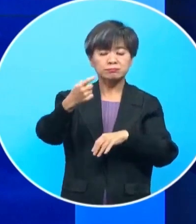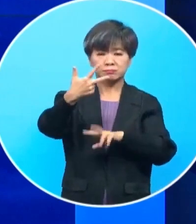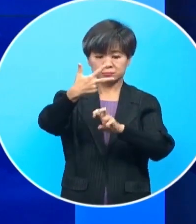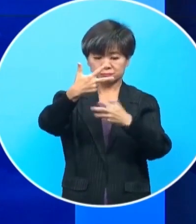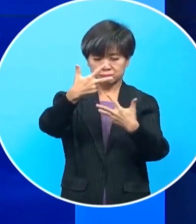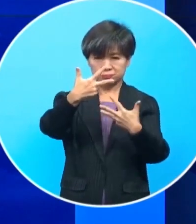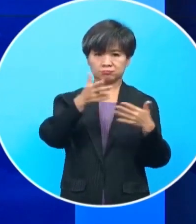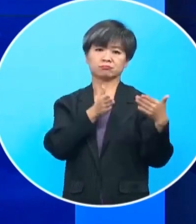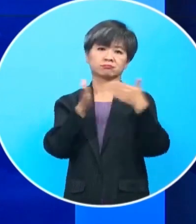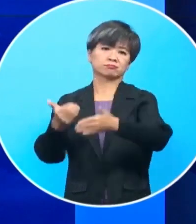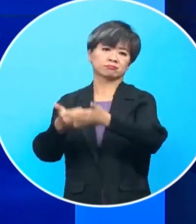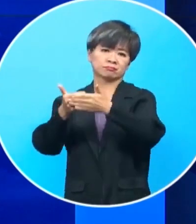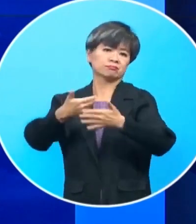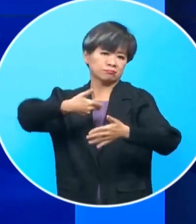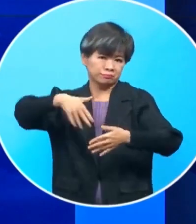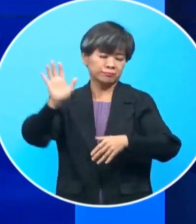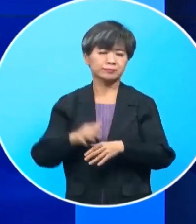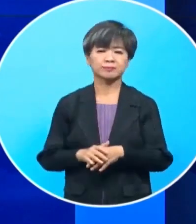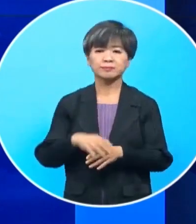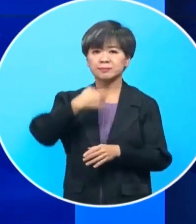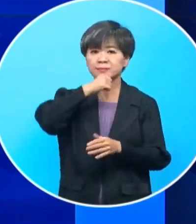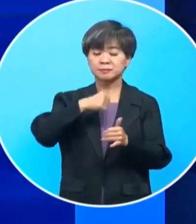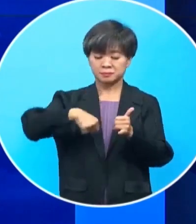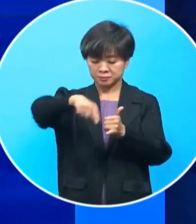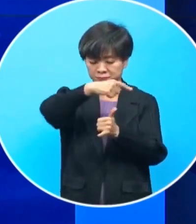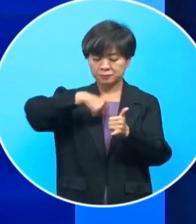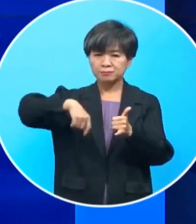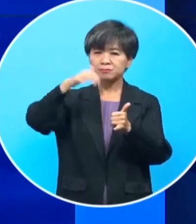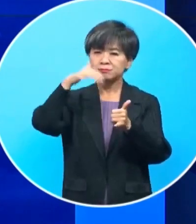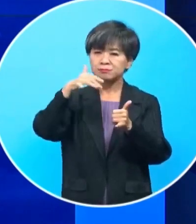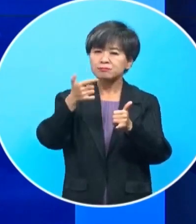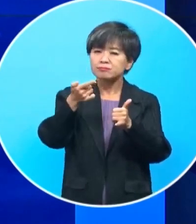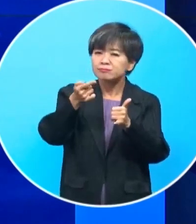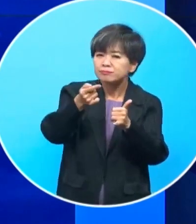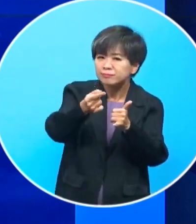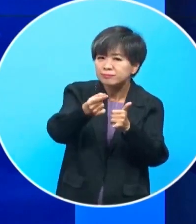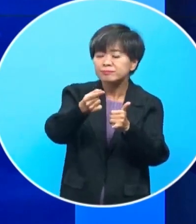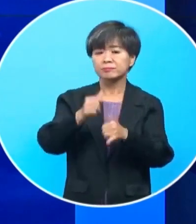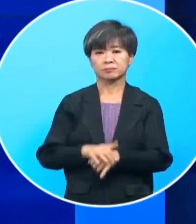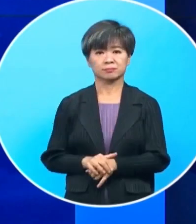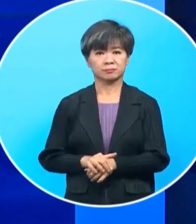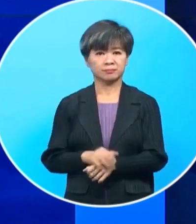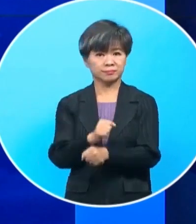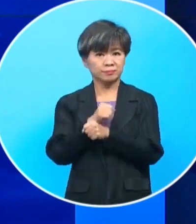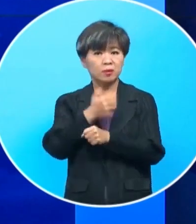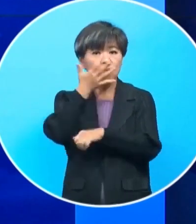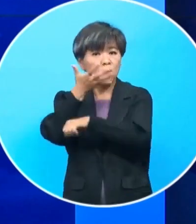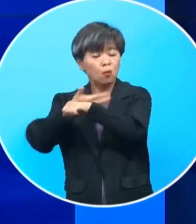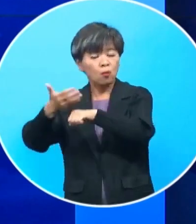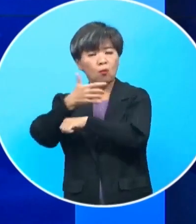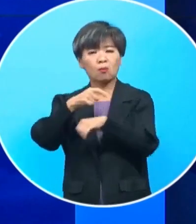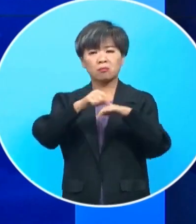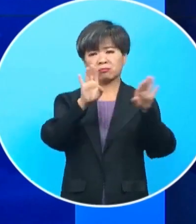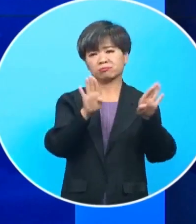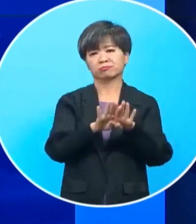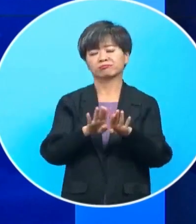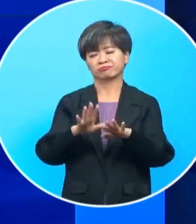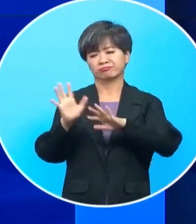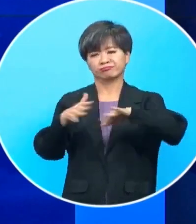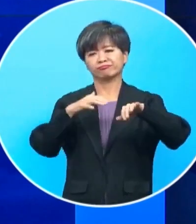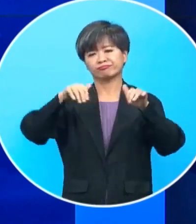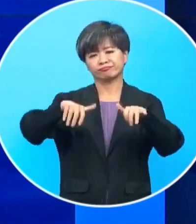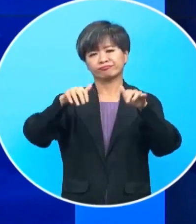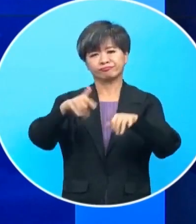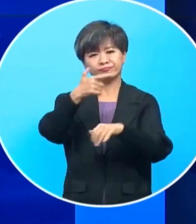登陆中国大陆之后，台湾本岛的整体的雨势会逐渐的缓和，不过要留意的是澎湖跟金门风雨还是比较显著